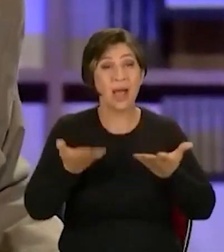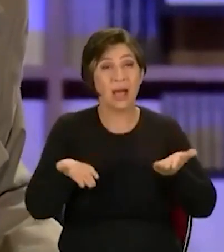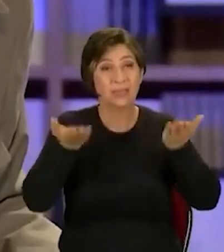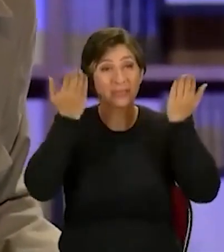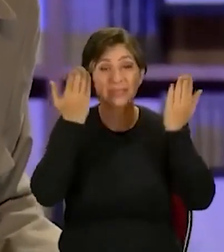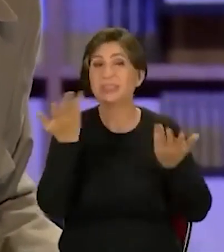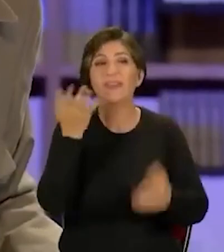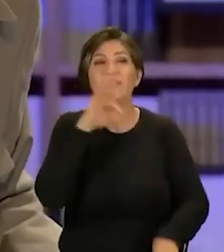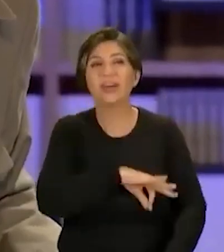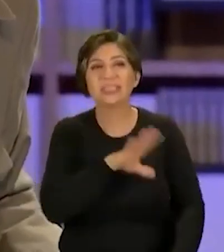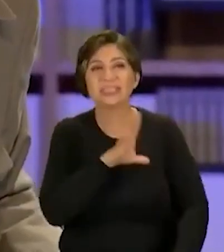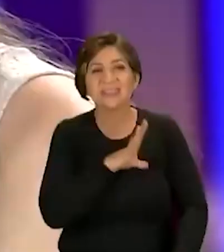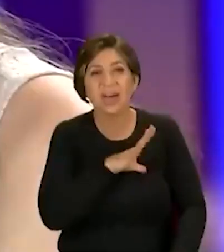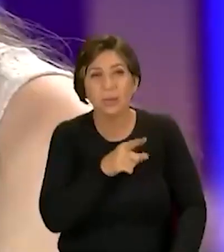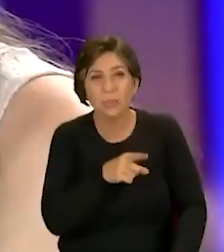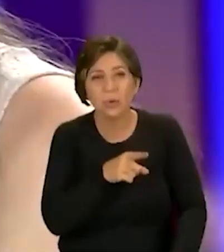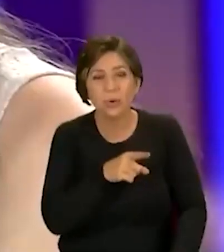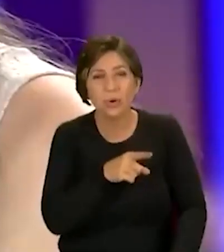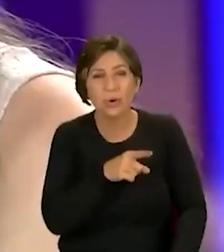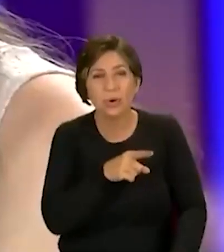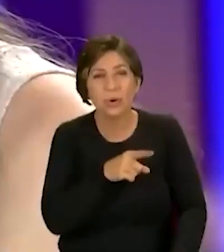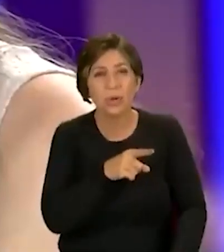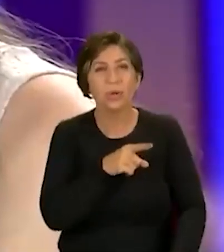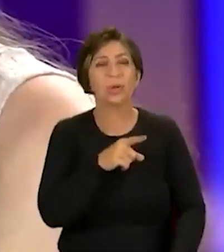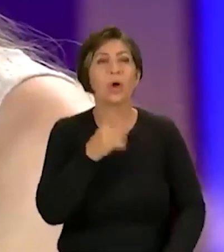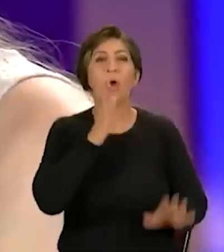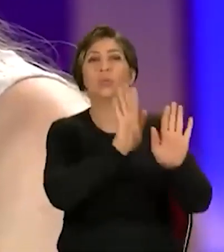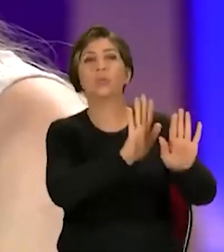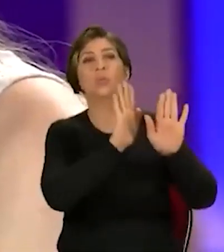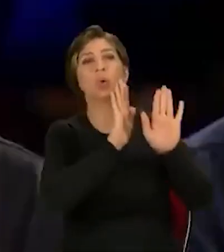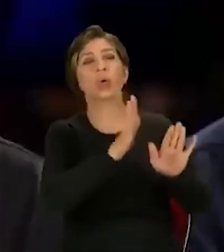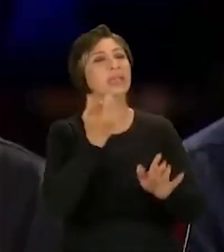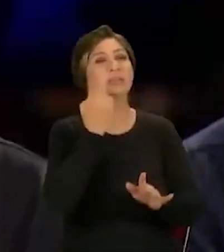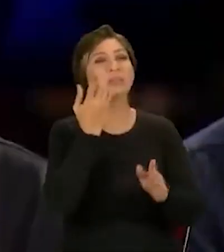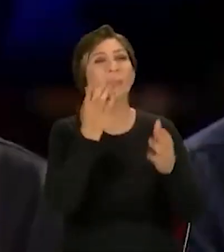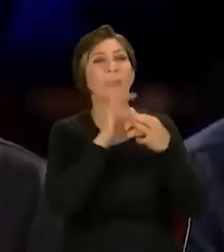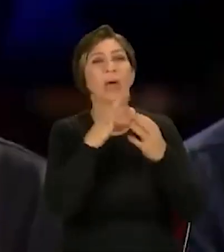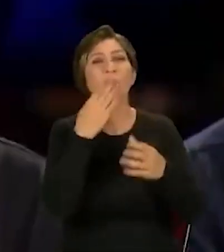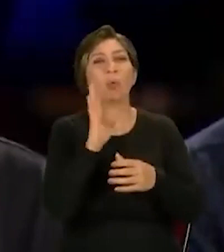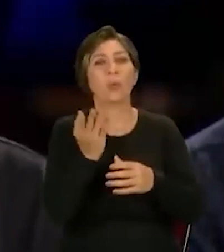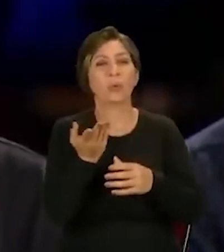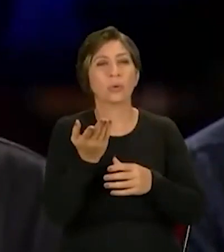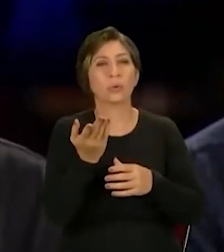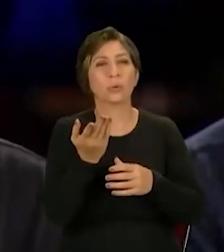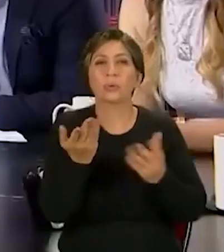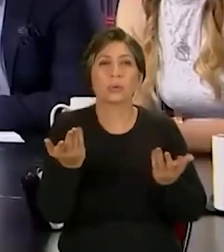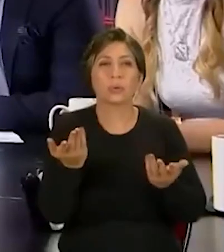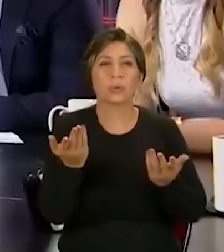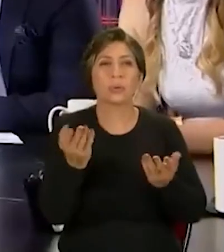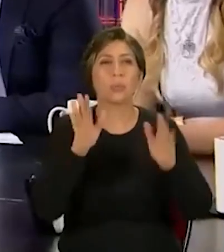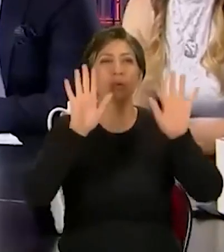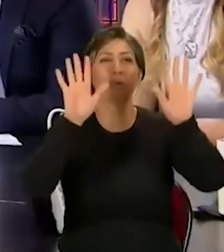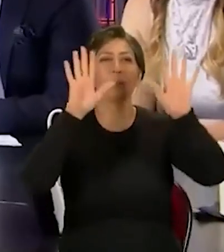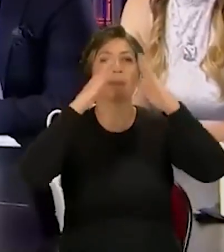ne halta yarıyor bu enformasyon, gelen enformasyon? Öyle duruyor. Hiçbir yerle bağlantı kurmaz. Sentez becerisi yok kesinlikle. Hiçbir şey yok.